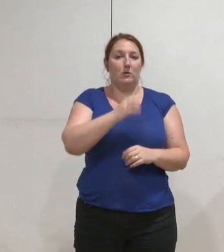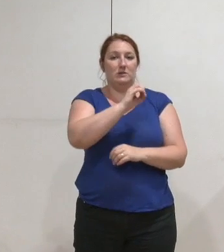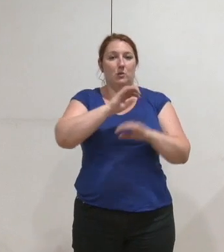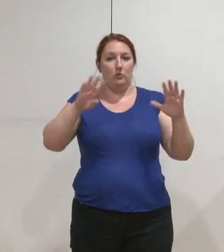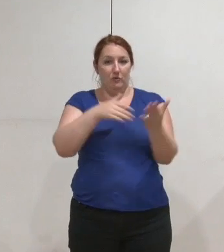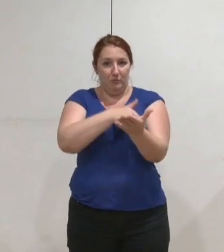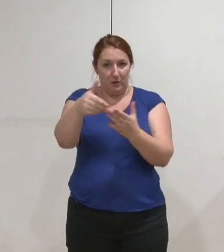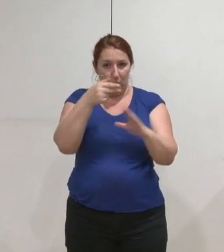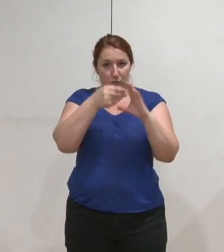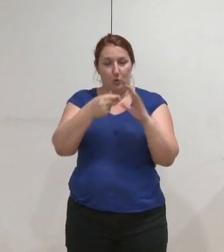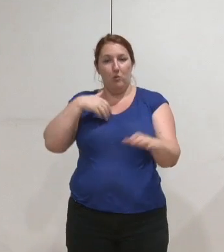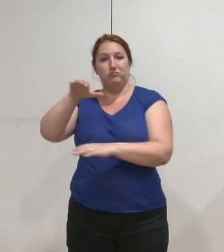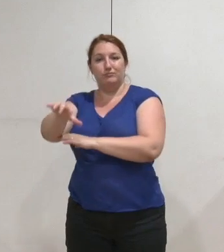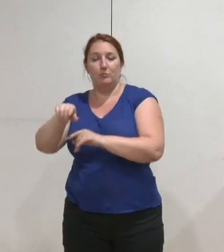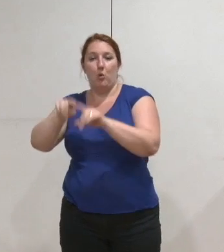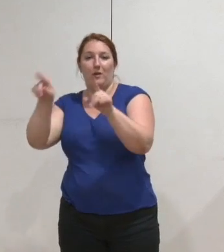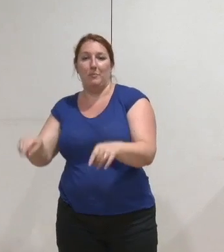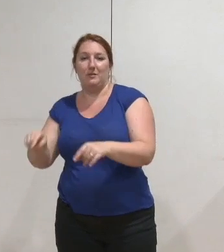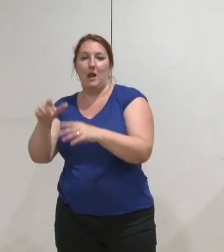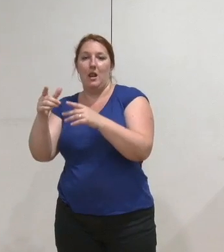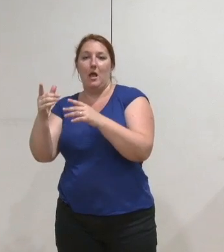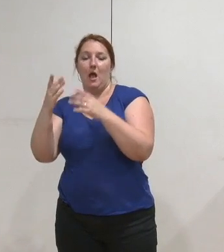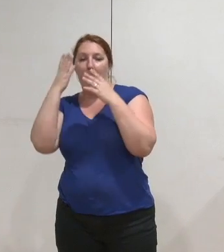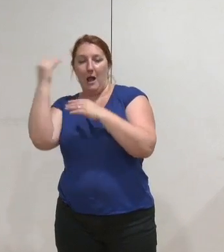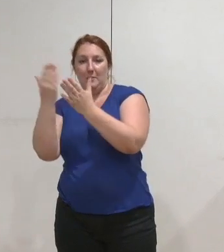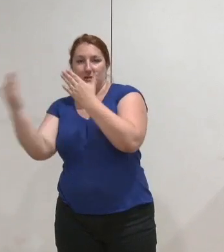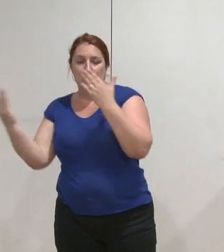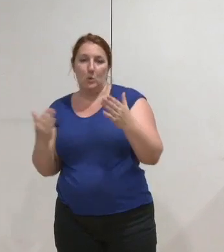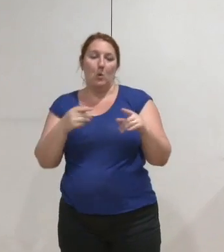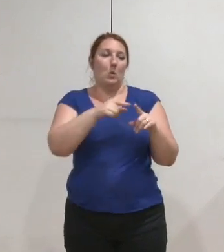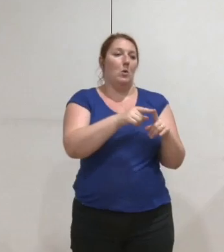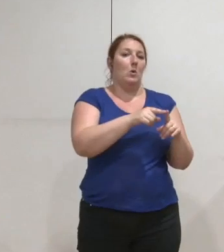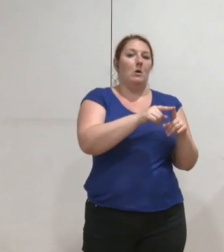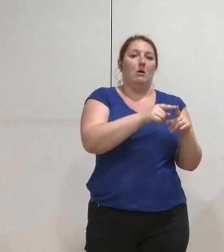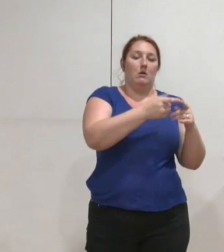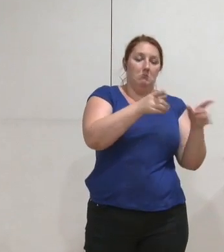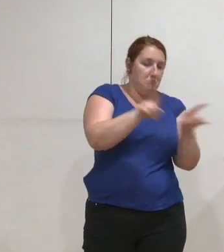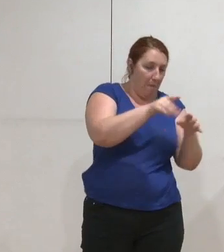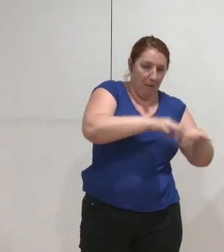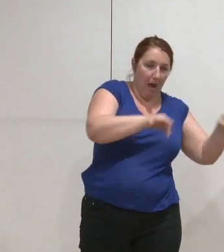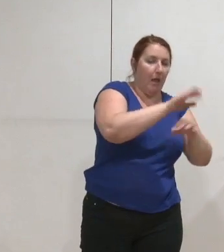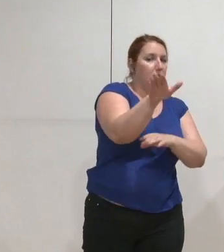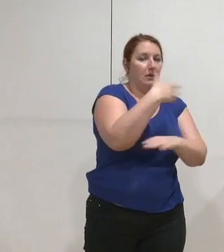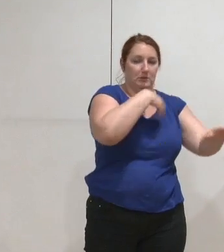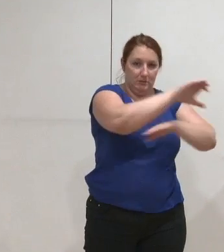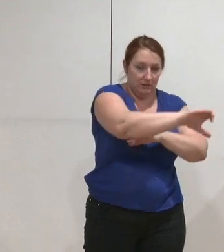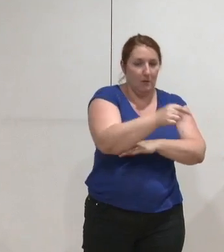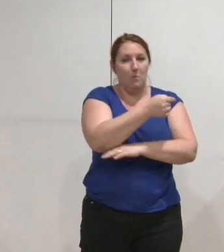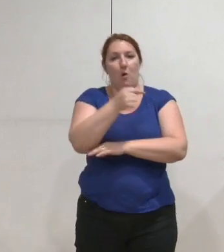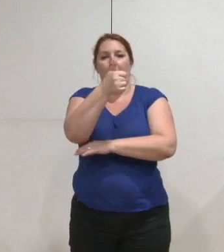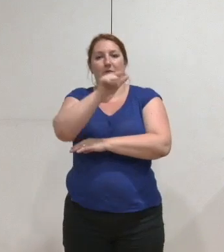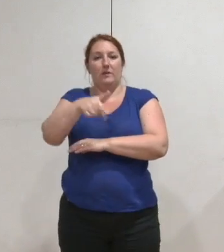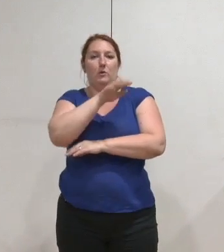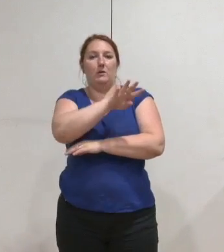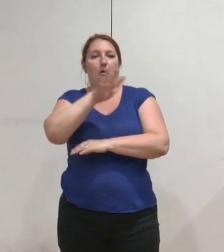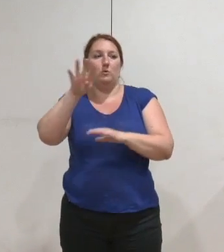capital d'alpexo 1,43 MLI la halle de tennis et 1,49 million d'euros